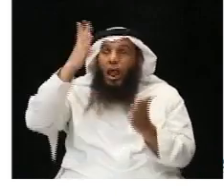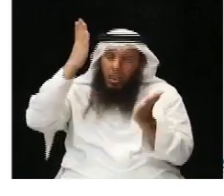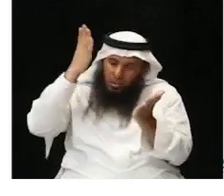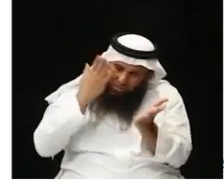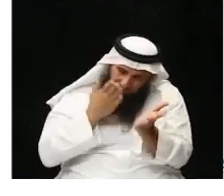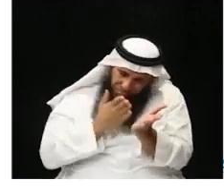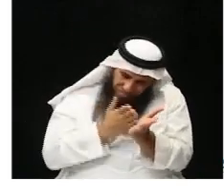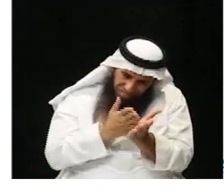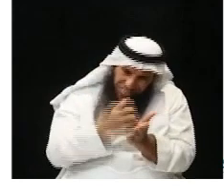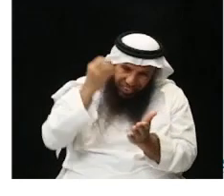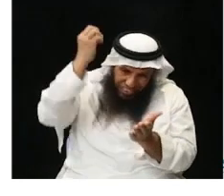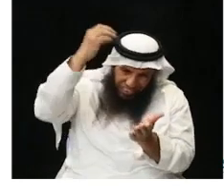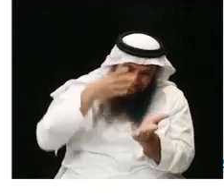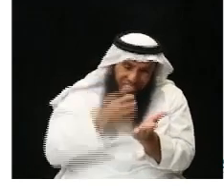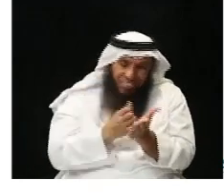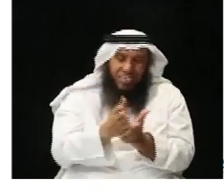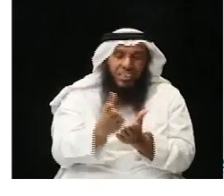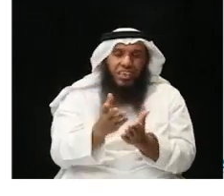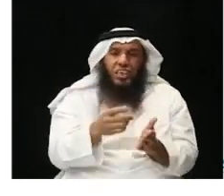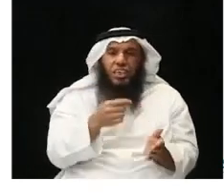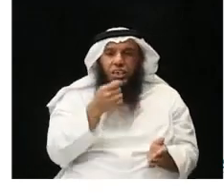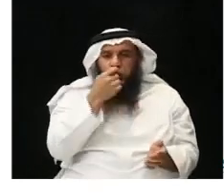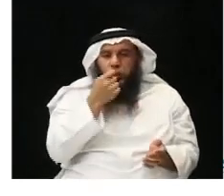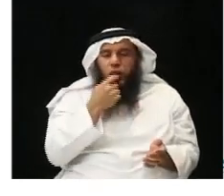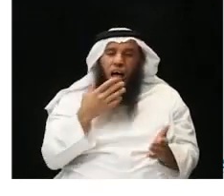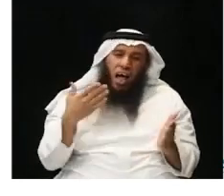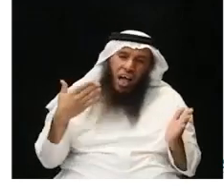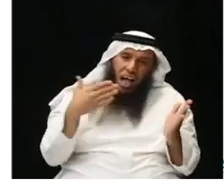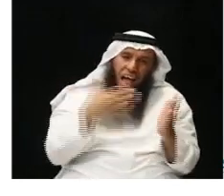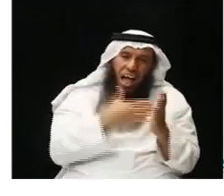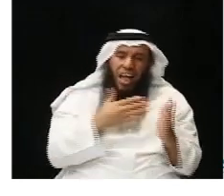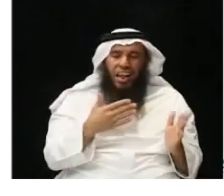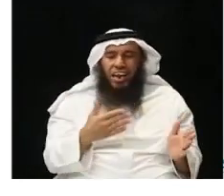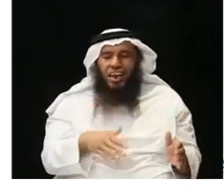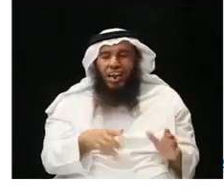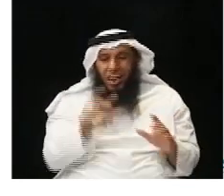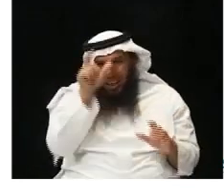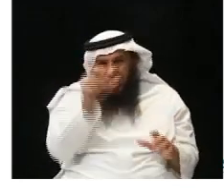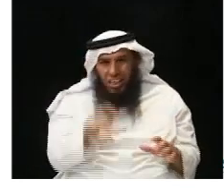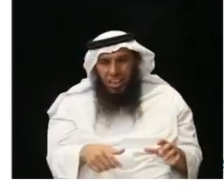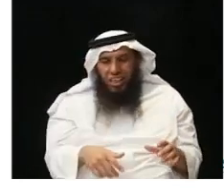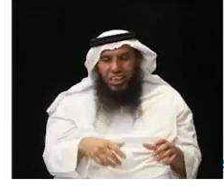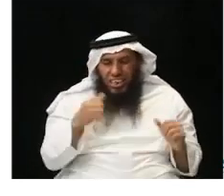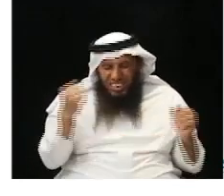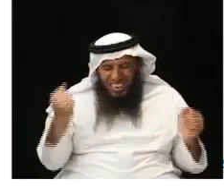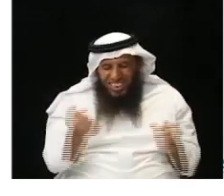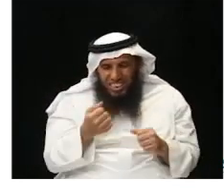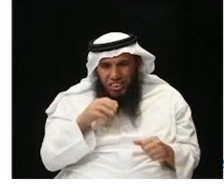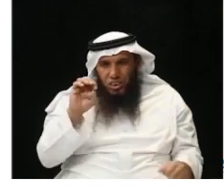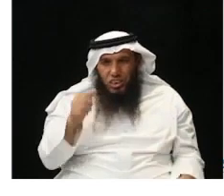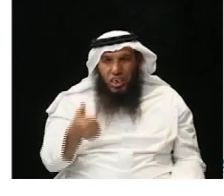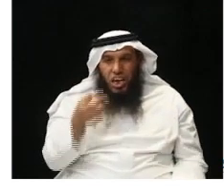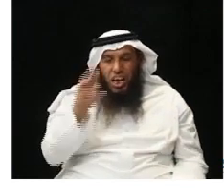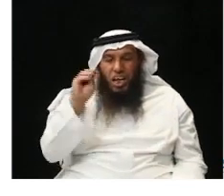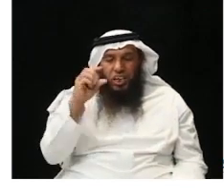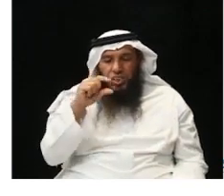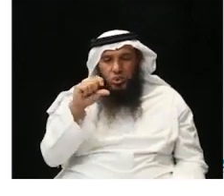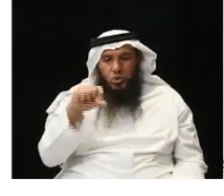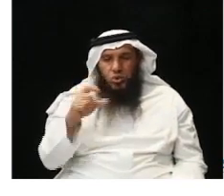وهذا قال في آخر المقطع: والذين جاهدوا فينا لنهدينهم سبلنا وإن الله